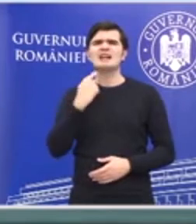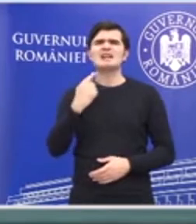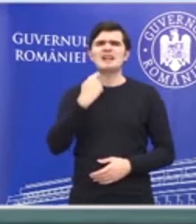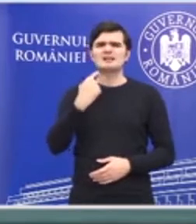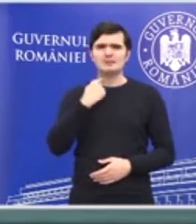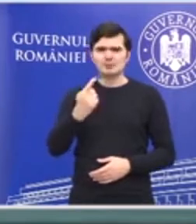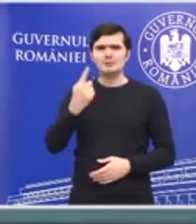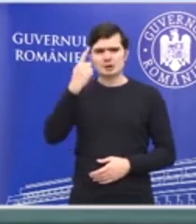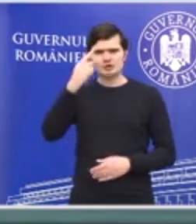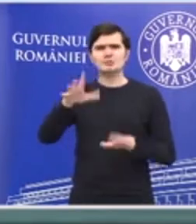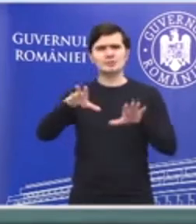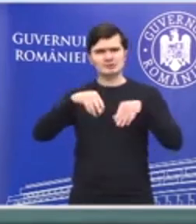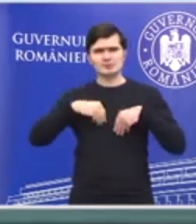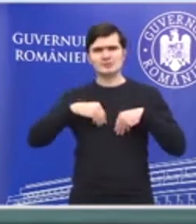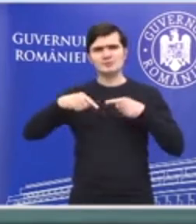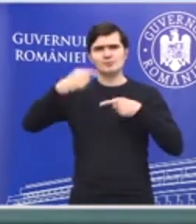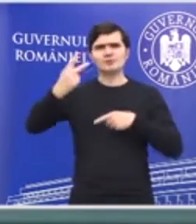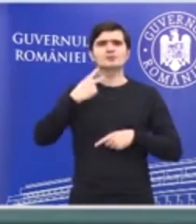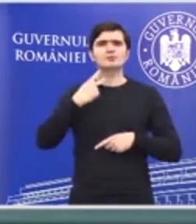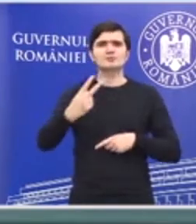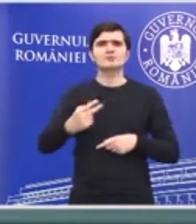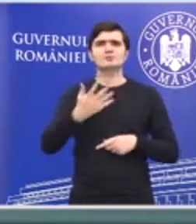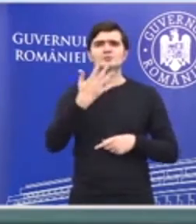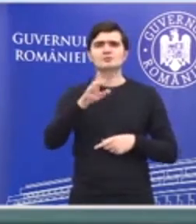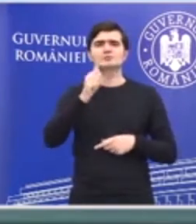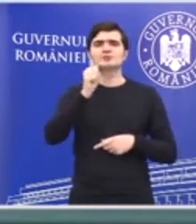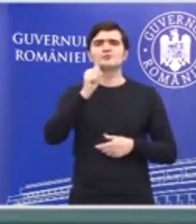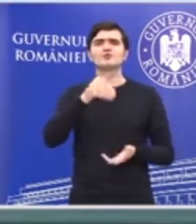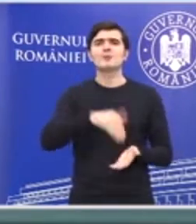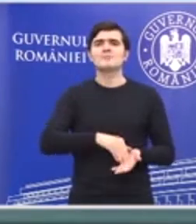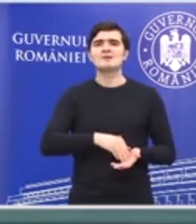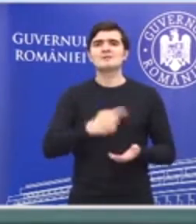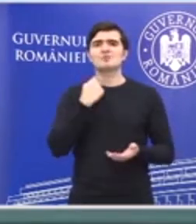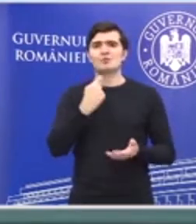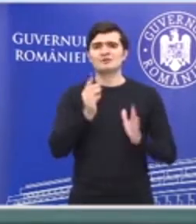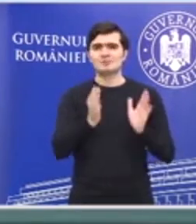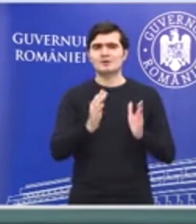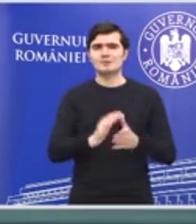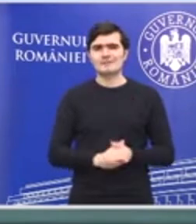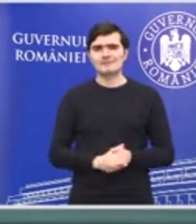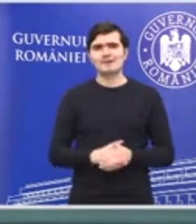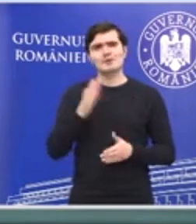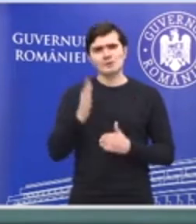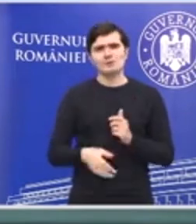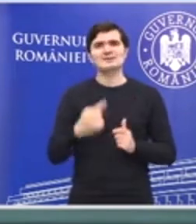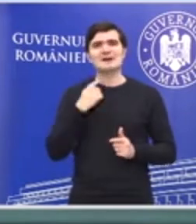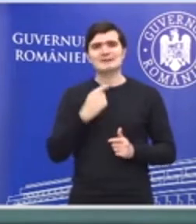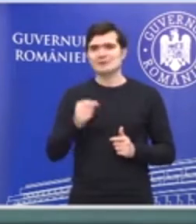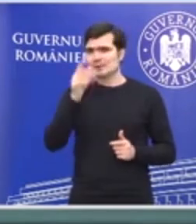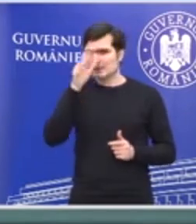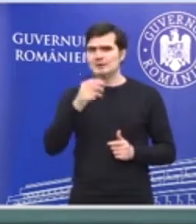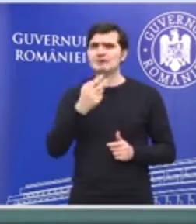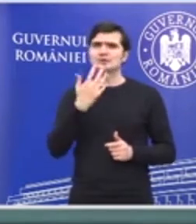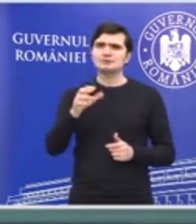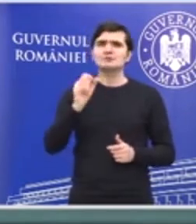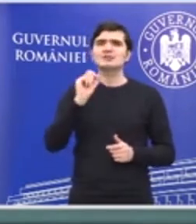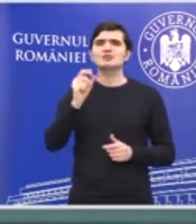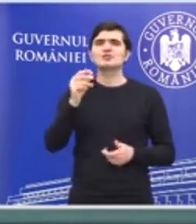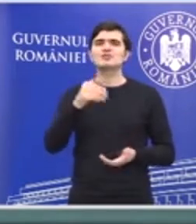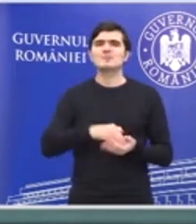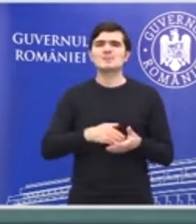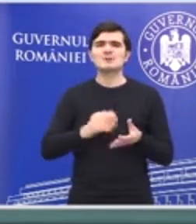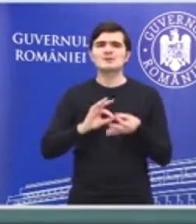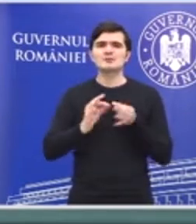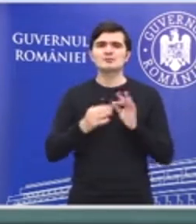primim, așa cum știm, pentru următoarele două săptămâni 511.000 de doze, în ultima săptămână din aprilie 512.000,